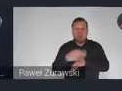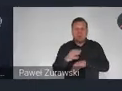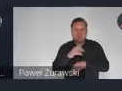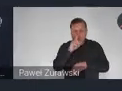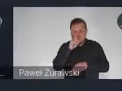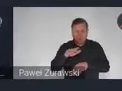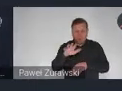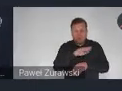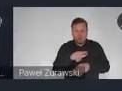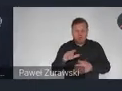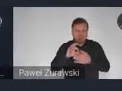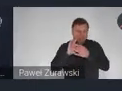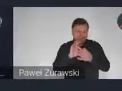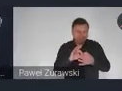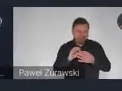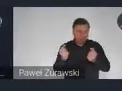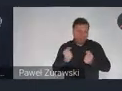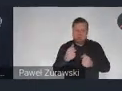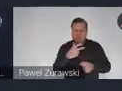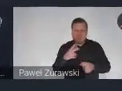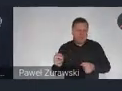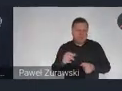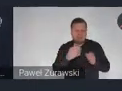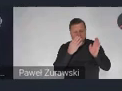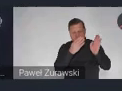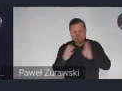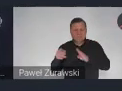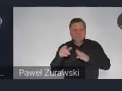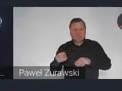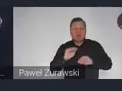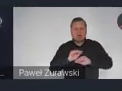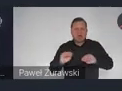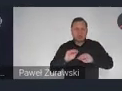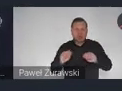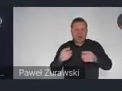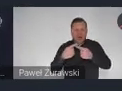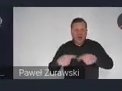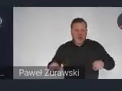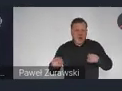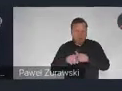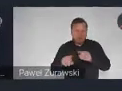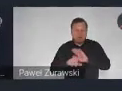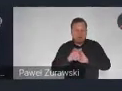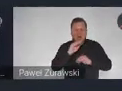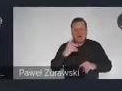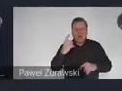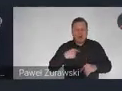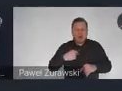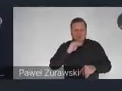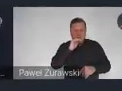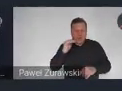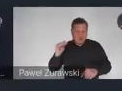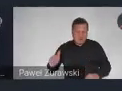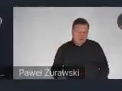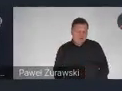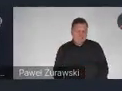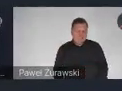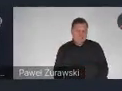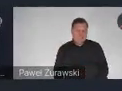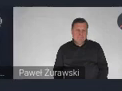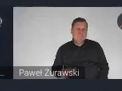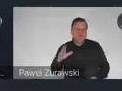ludowych ale bardziej skupiają się na rozwoju edukacji Obywatelskiej osób dorosłych przy